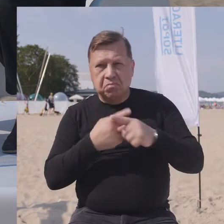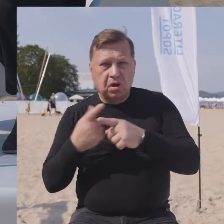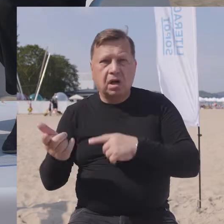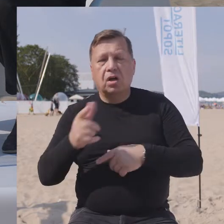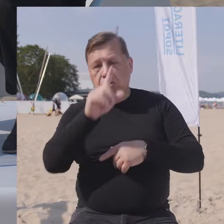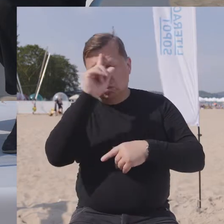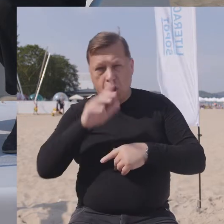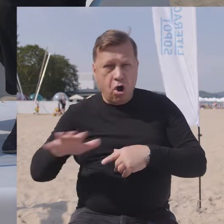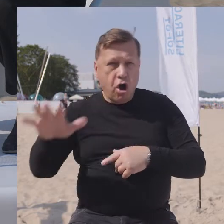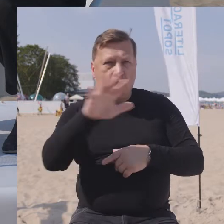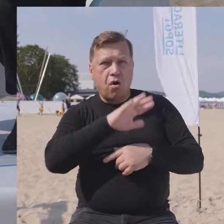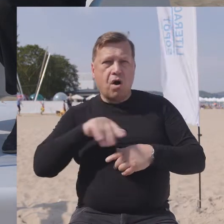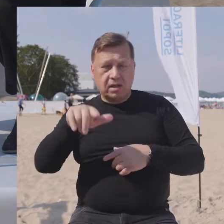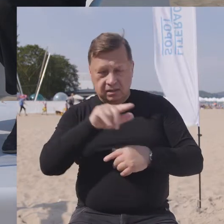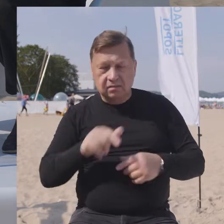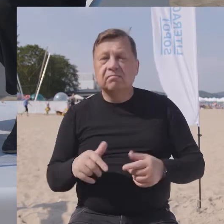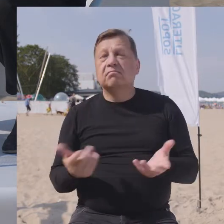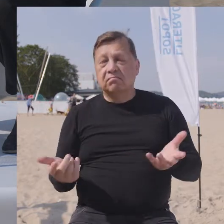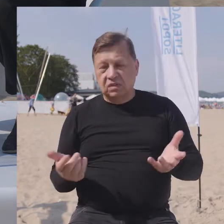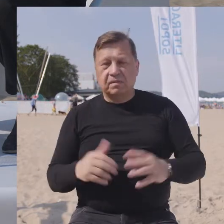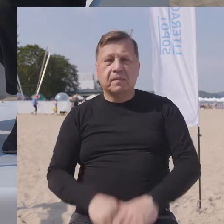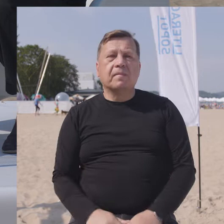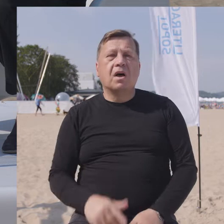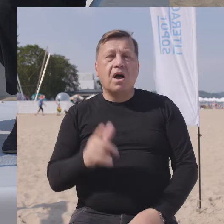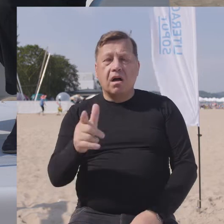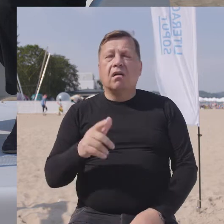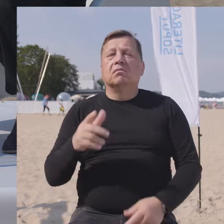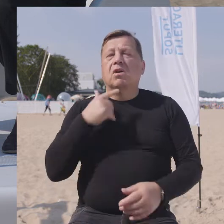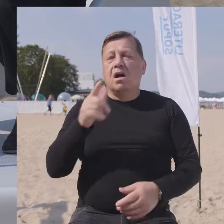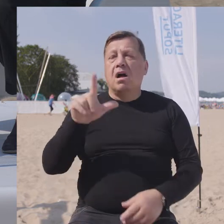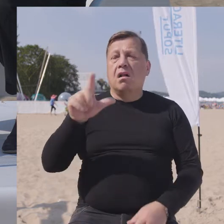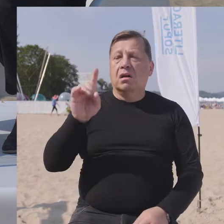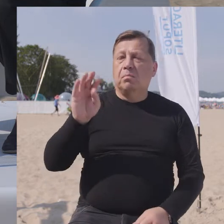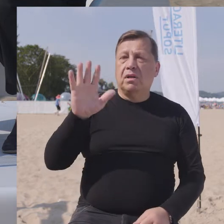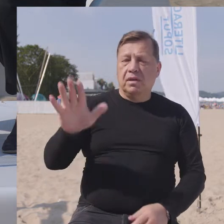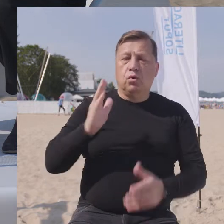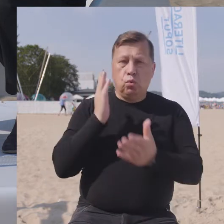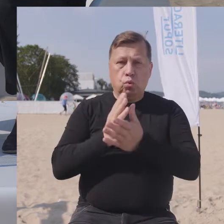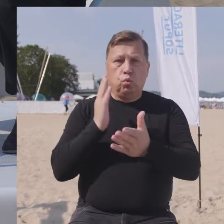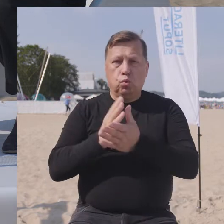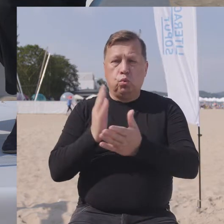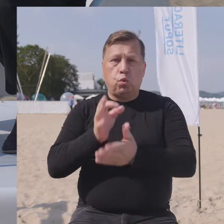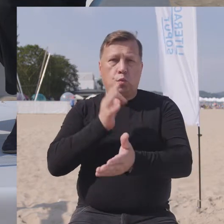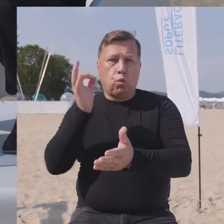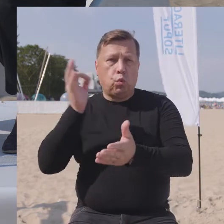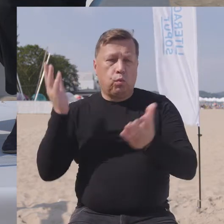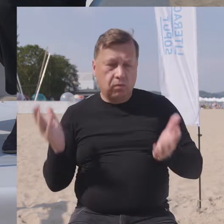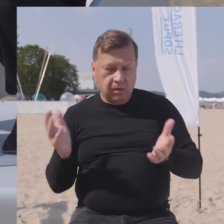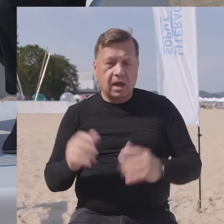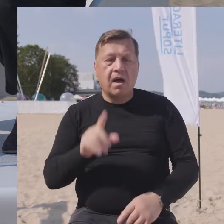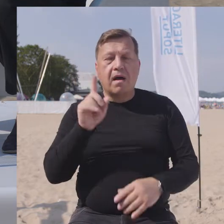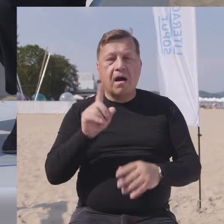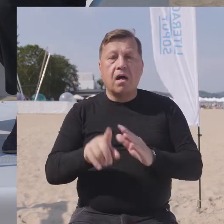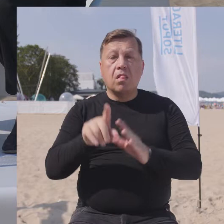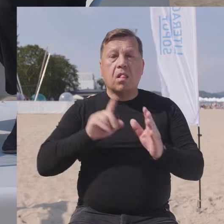polskie społeczeństwo podchodzi do osób nieheteronormatywnych. Ale to, co było dla mnie zawsze ważne,